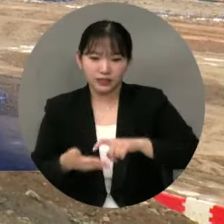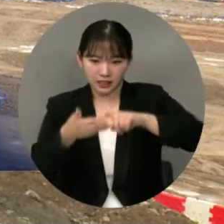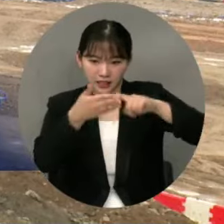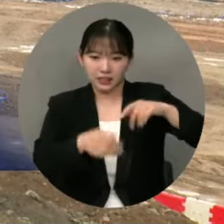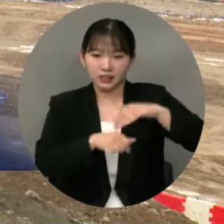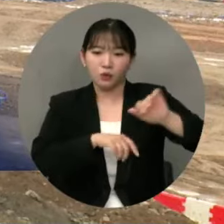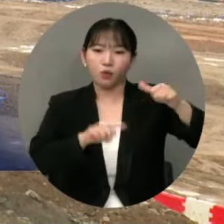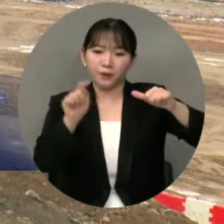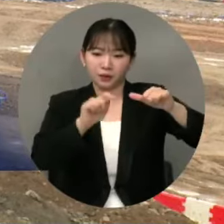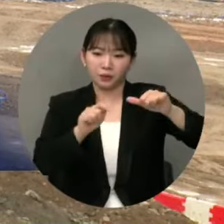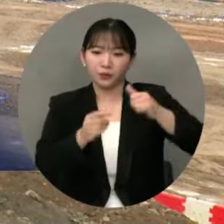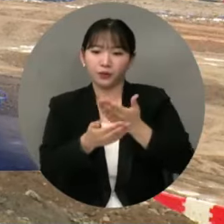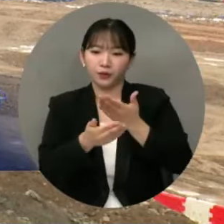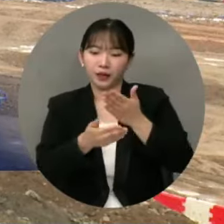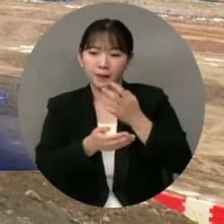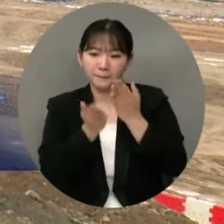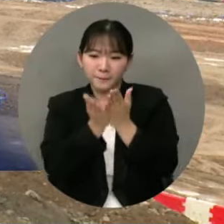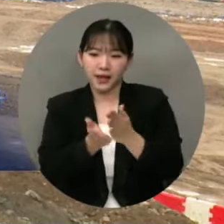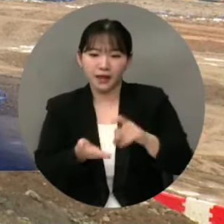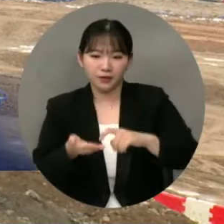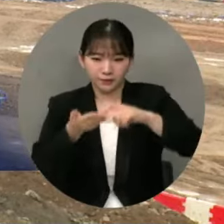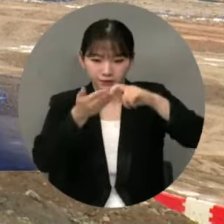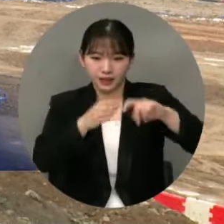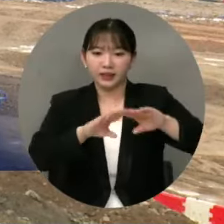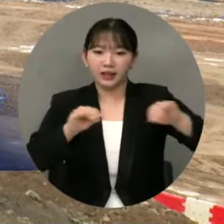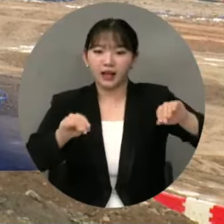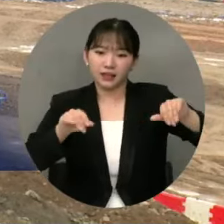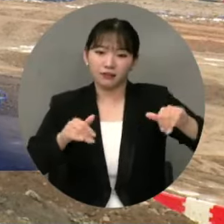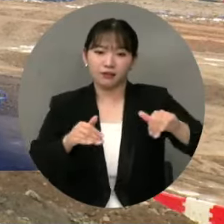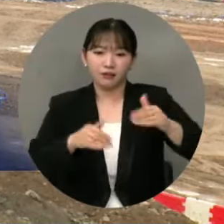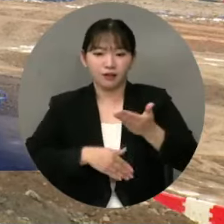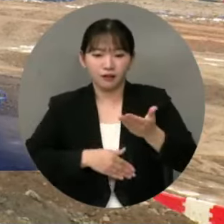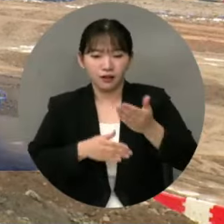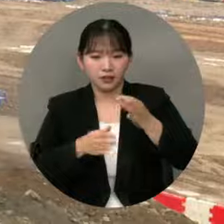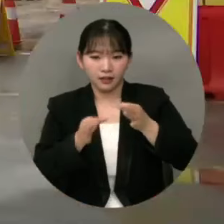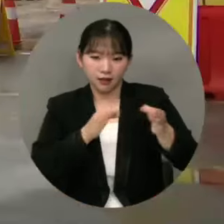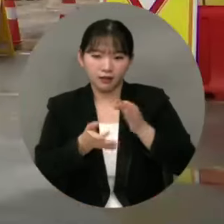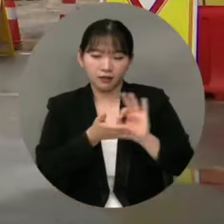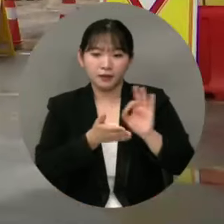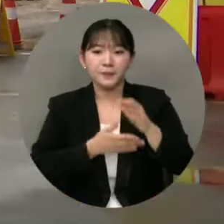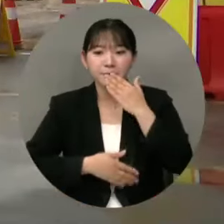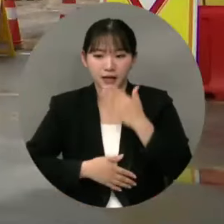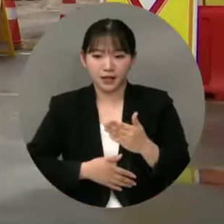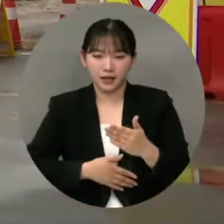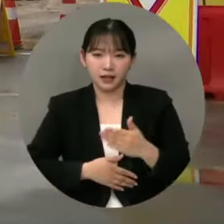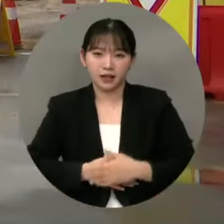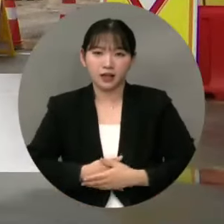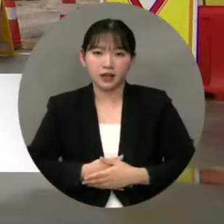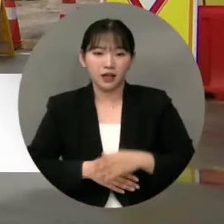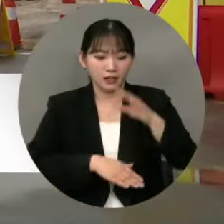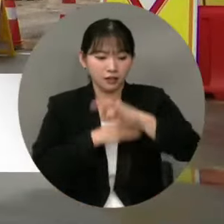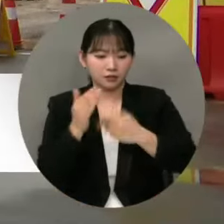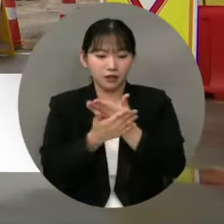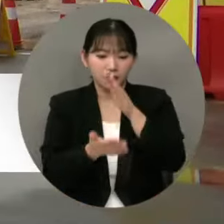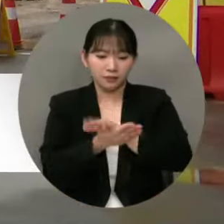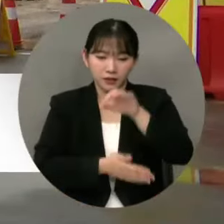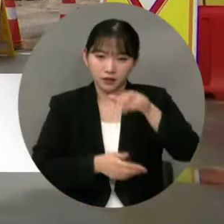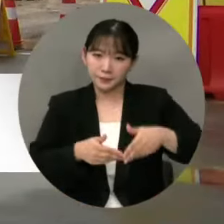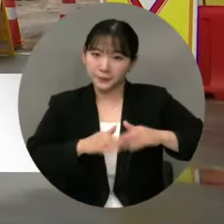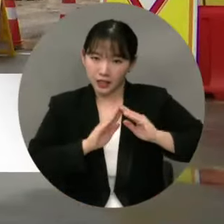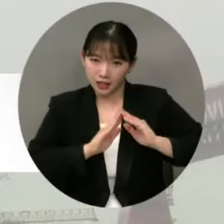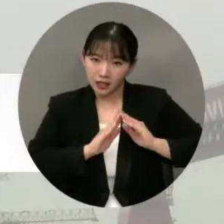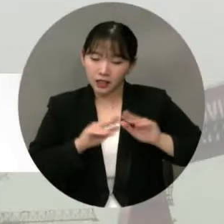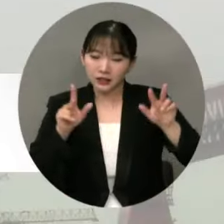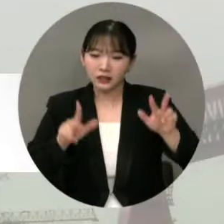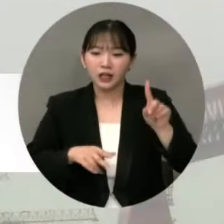인양해서 육상에서 상가 시설을 할 수 있는 시설이고요. 플로팅 도크 또한 반잠수식으로서 서부 정비창이 완공되면